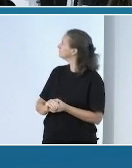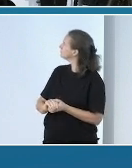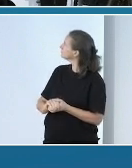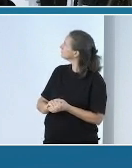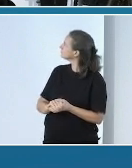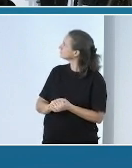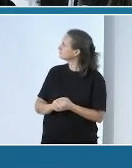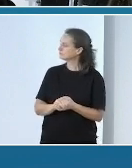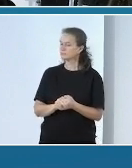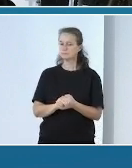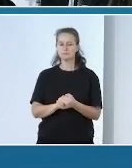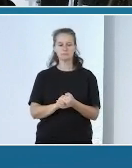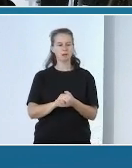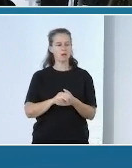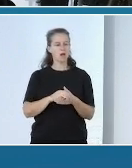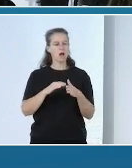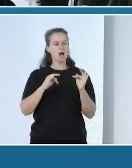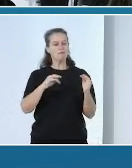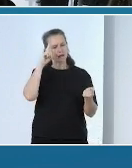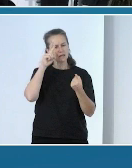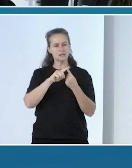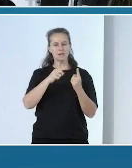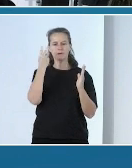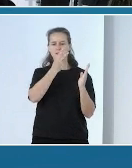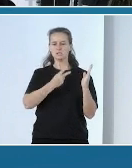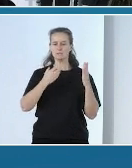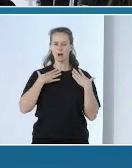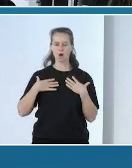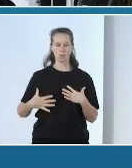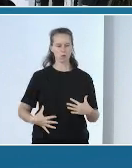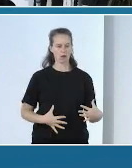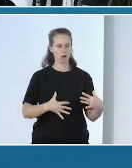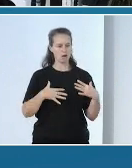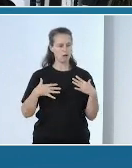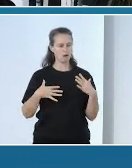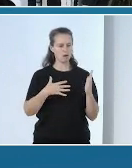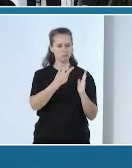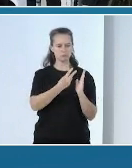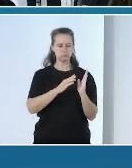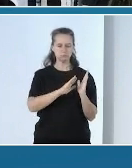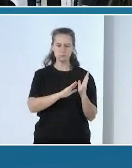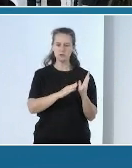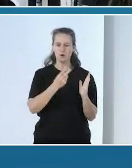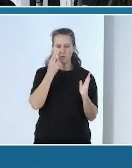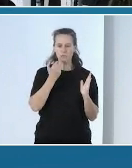Sur l'élaboration du schéma corporel, on l'a vu, on a vu